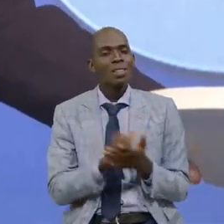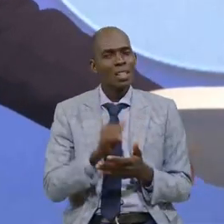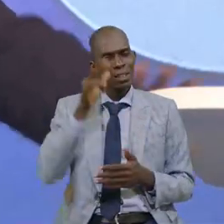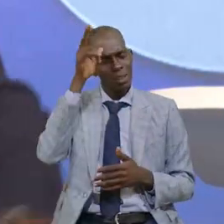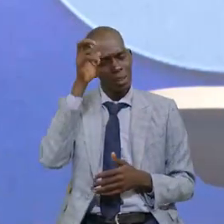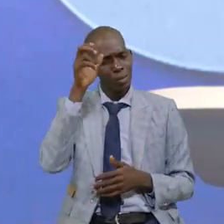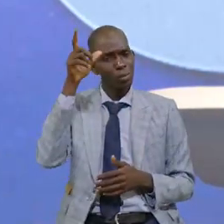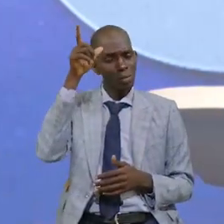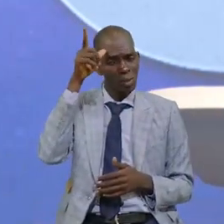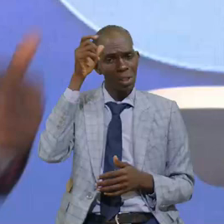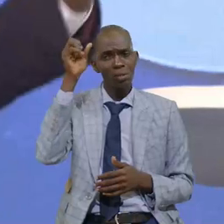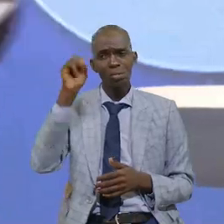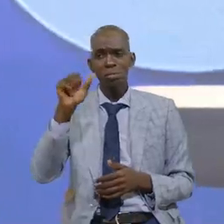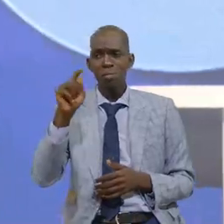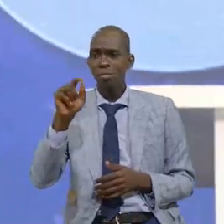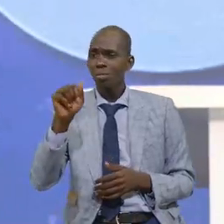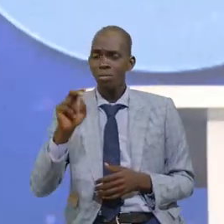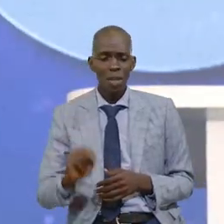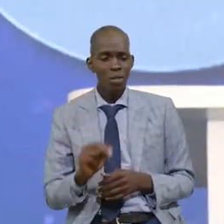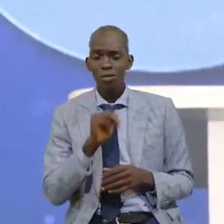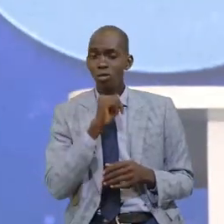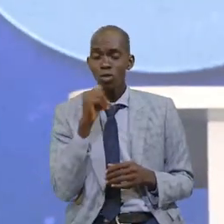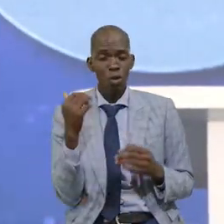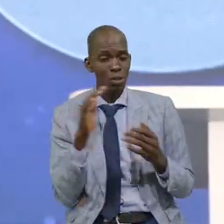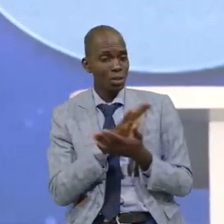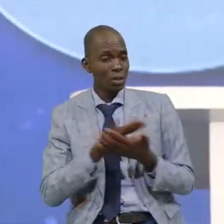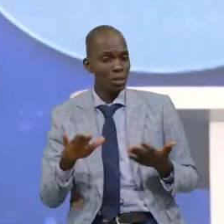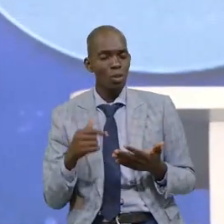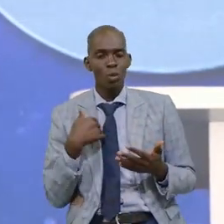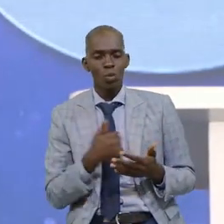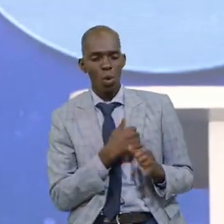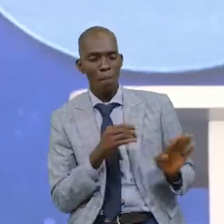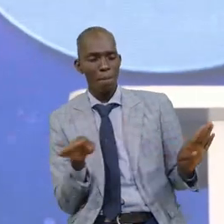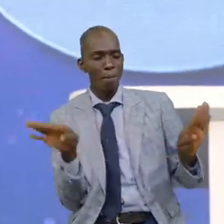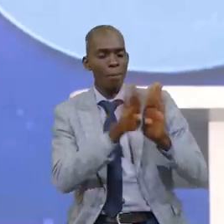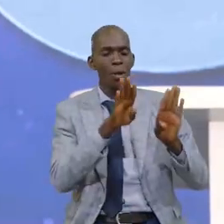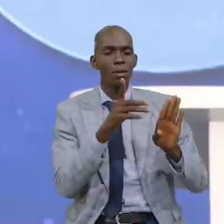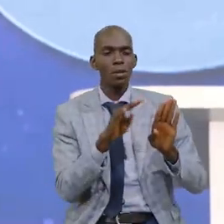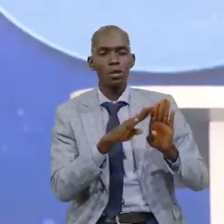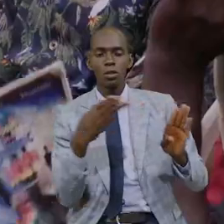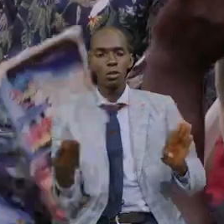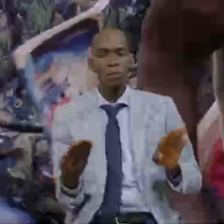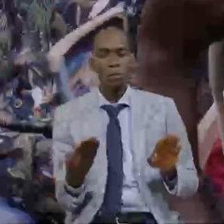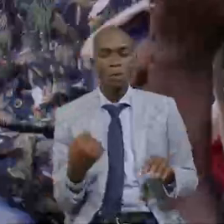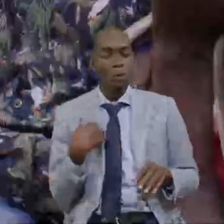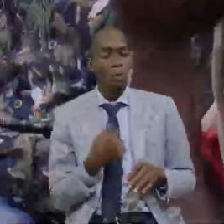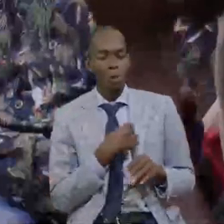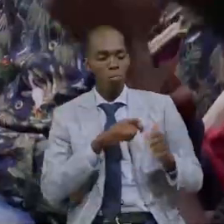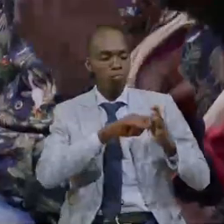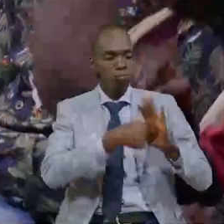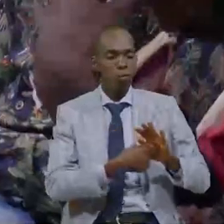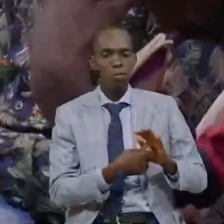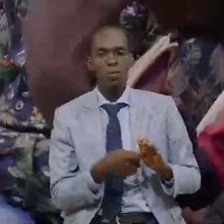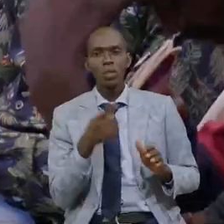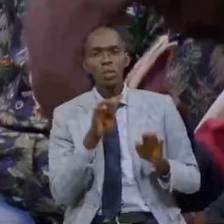ce diable, Lucifer, Satan, impur, nous bloquons la porte. Nous fermons